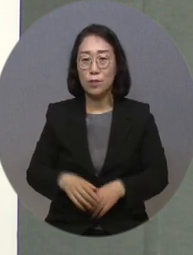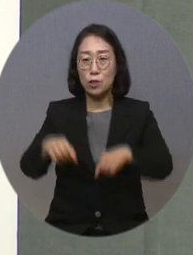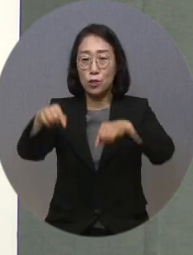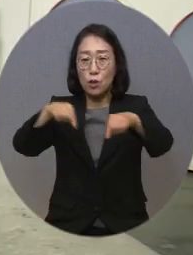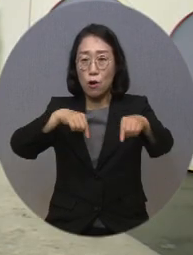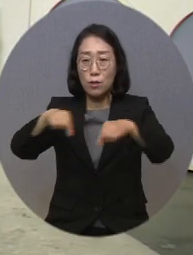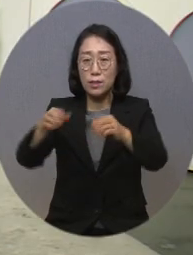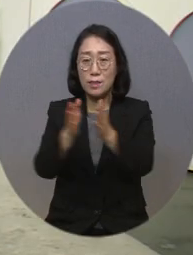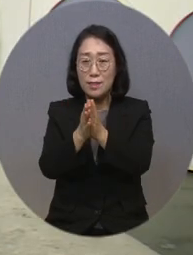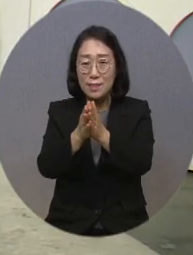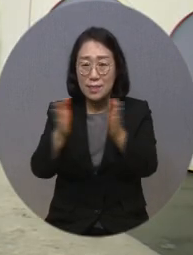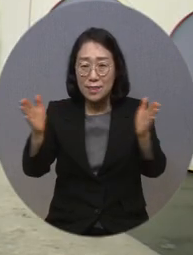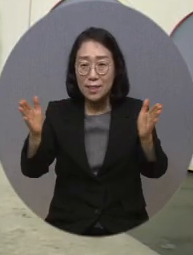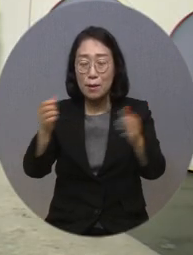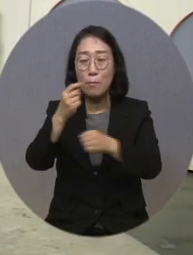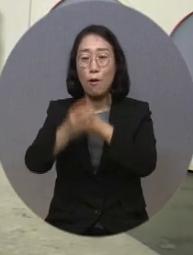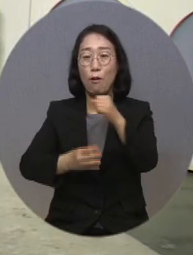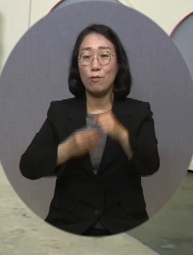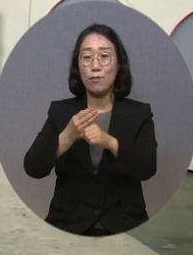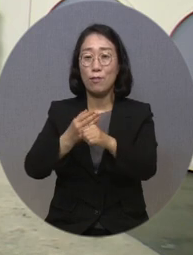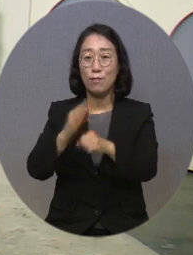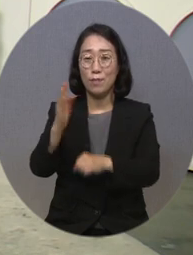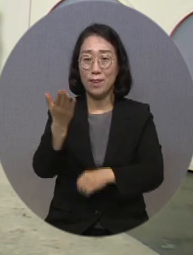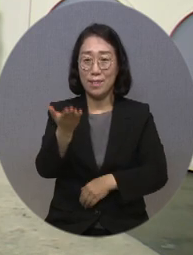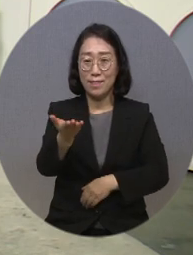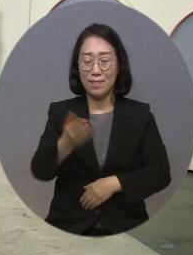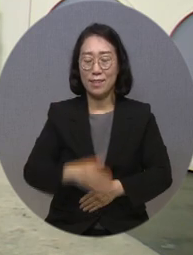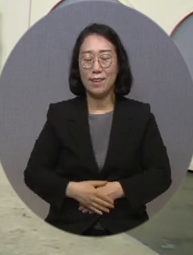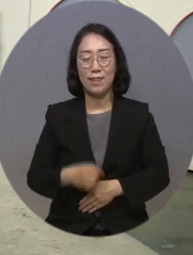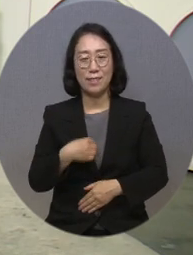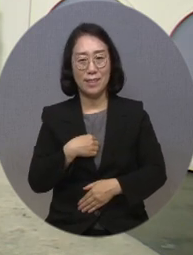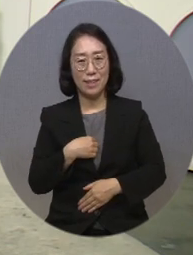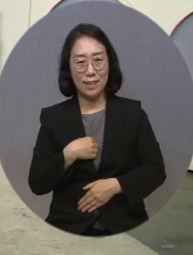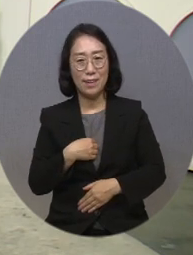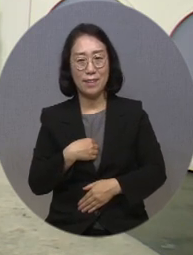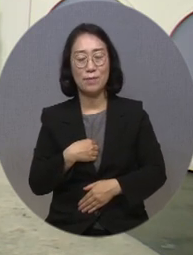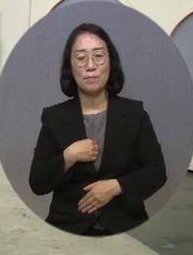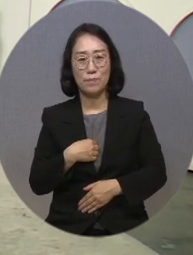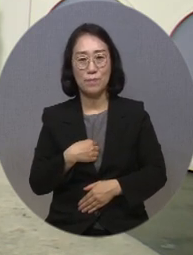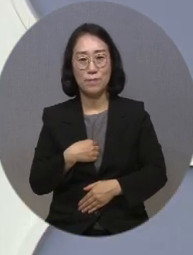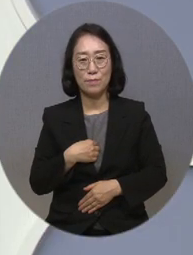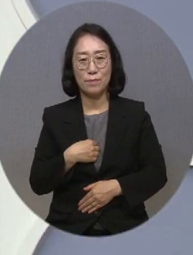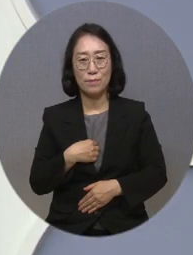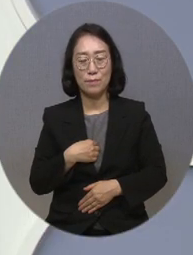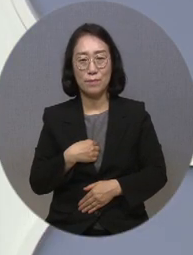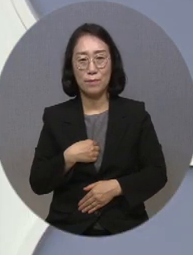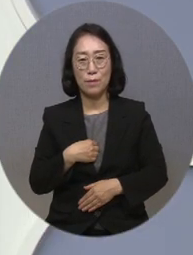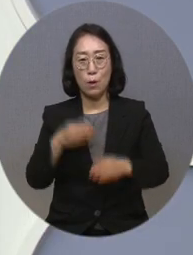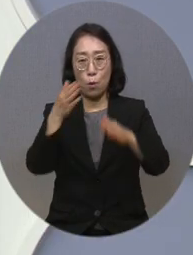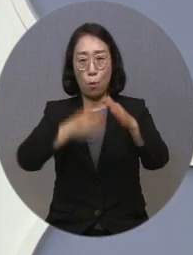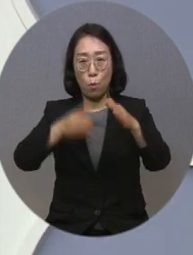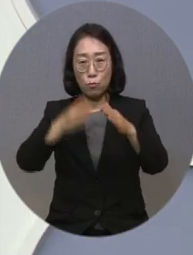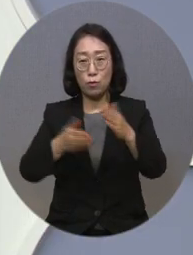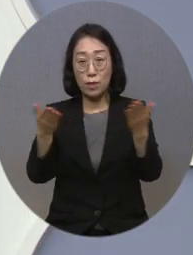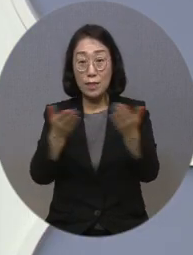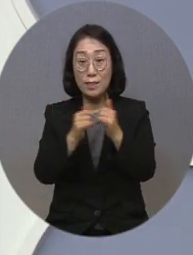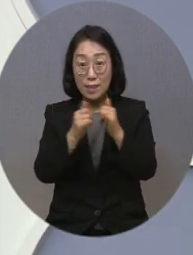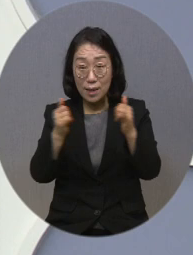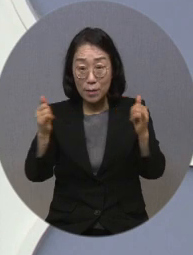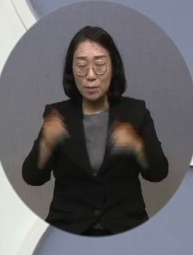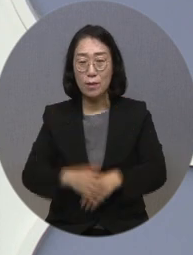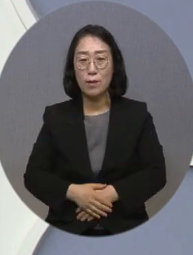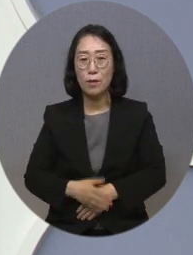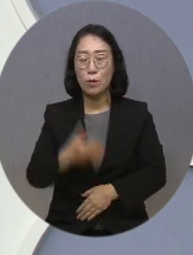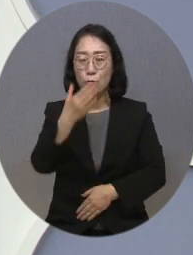몇 년도죠? 네. 제가 공직 생활을 쭉 경제계에서 하다가 제가 91년 말에 사표를